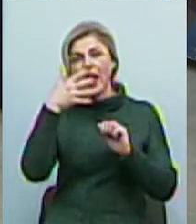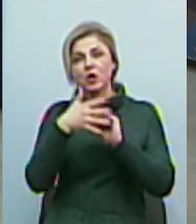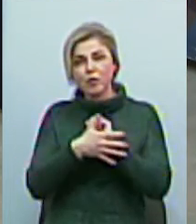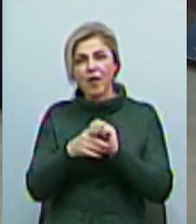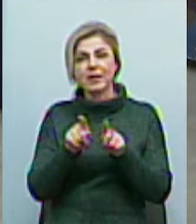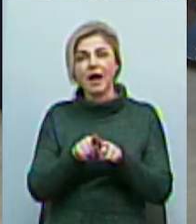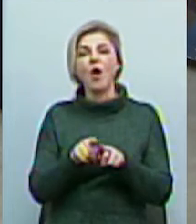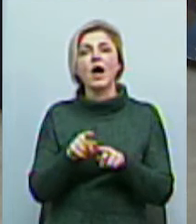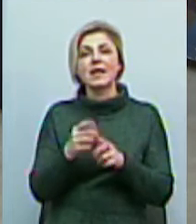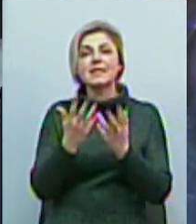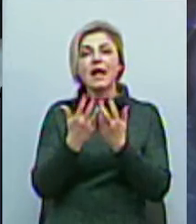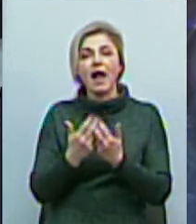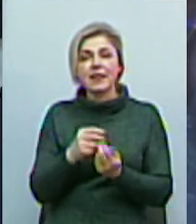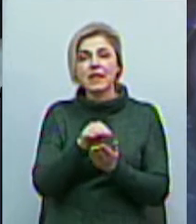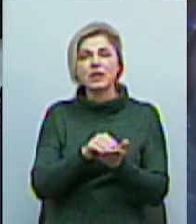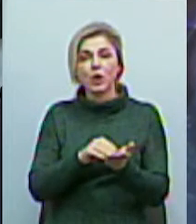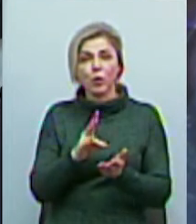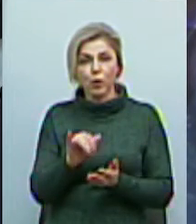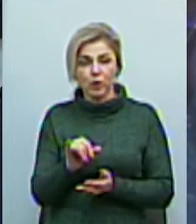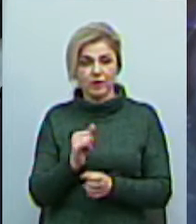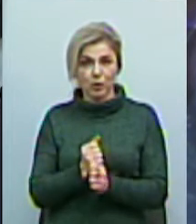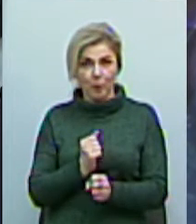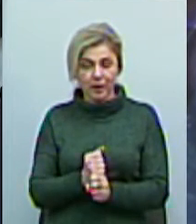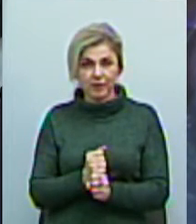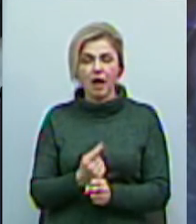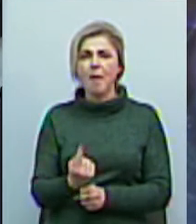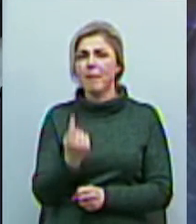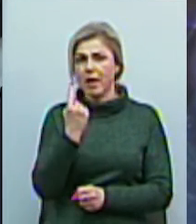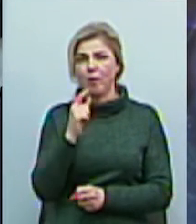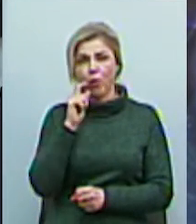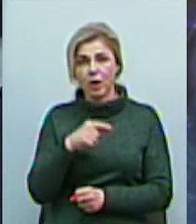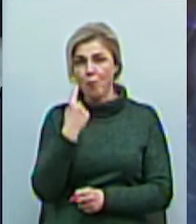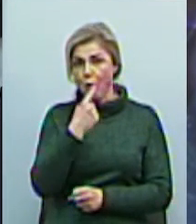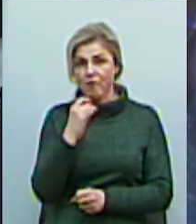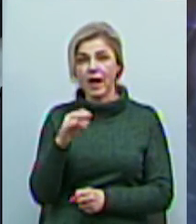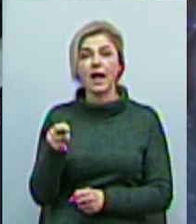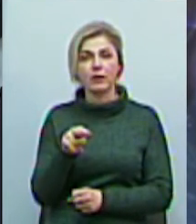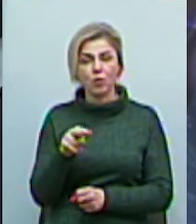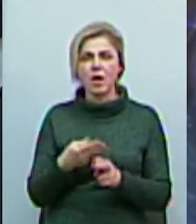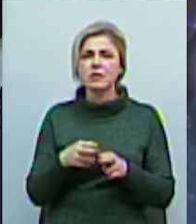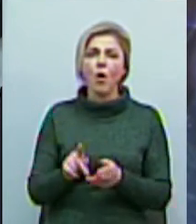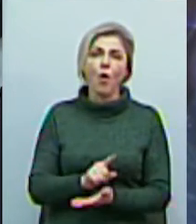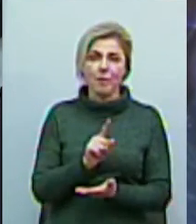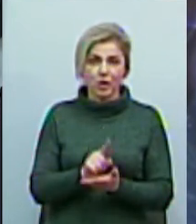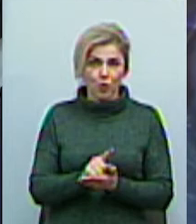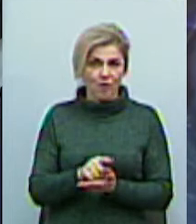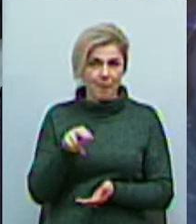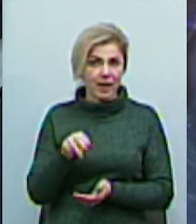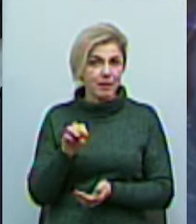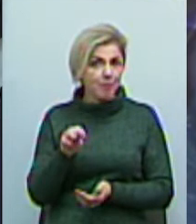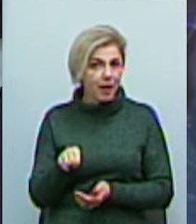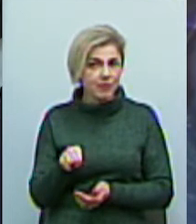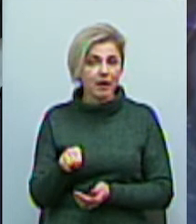таку статистику, так? Ну, перш за все, українська мова і література – це обов'язковий предмет